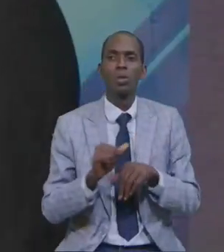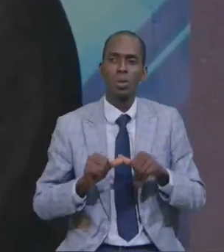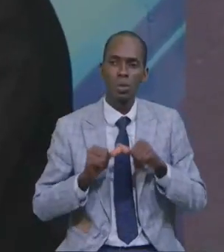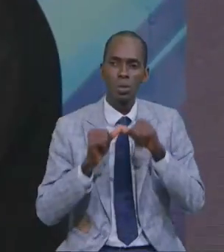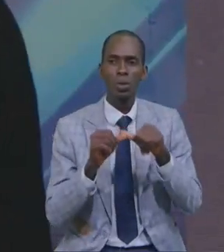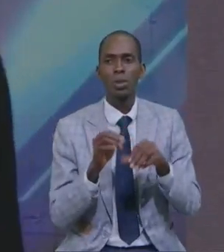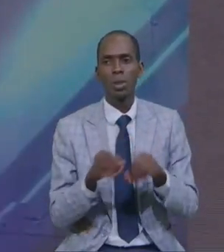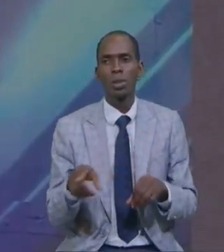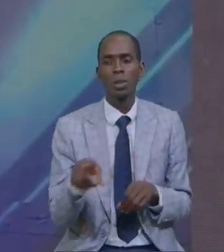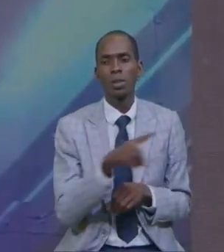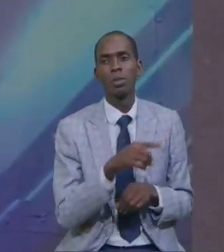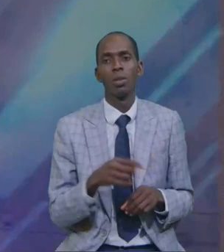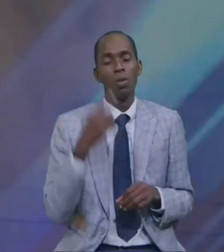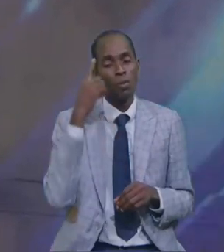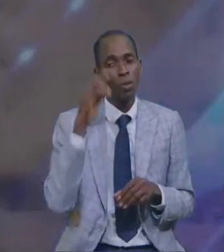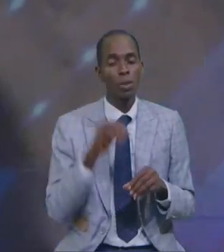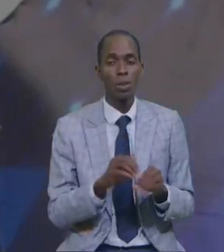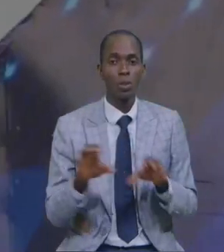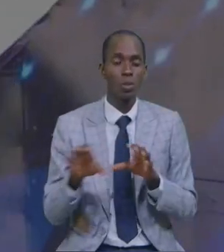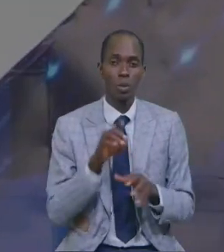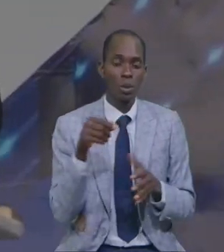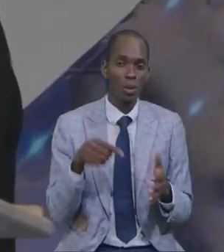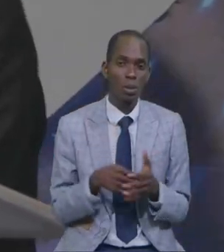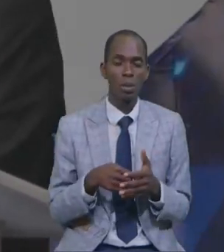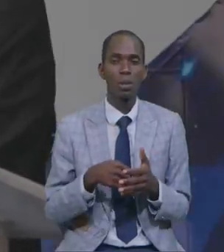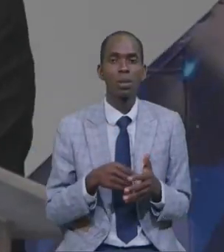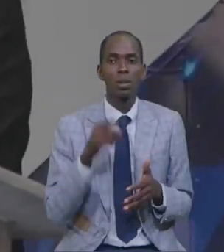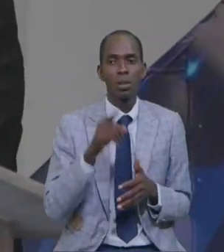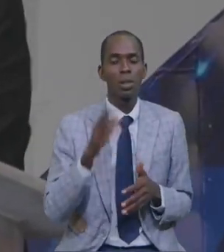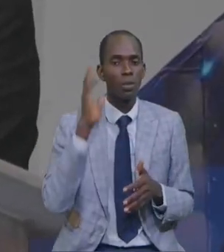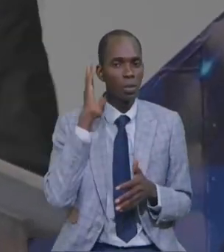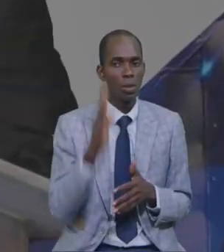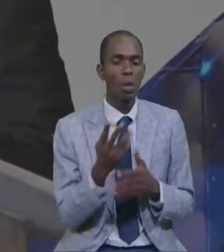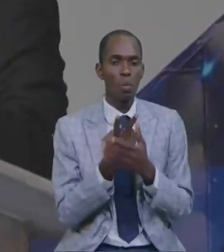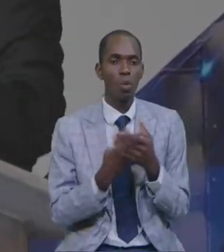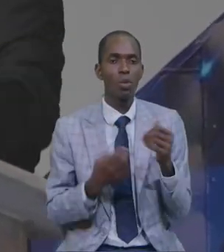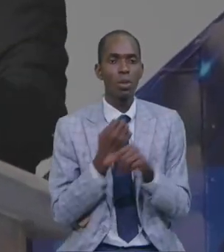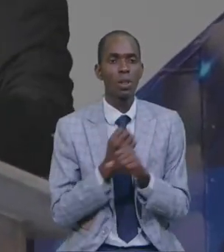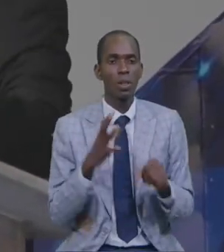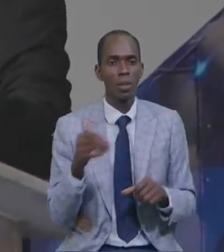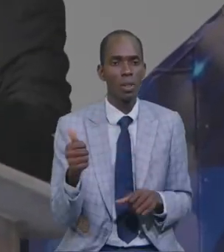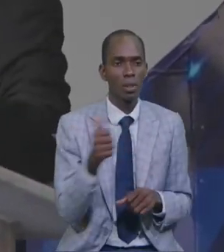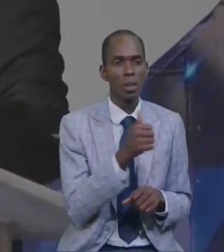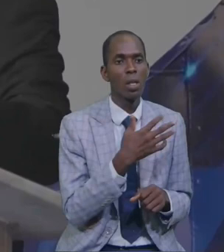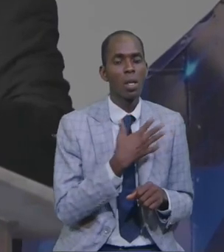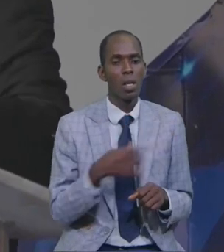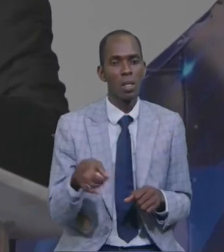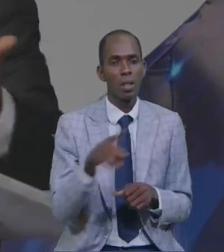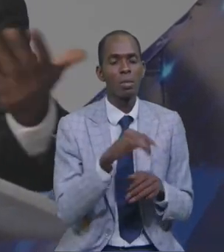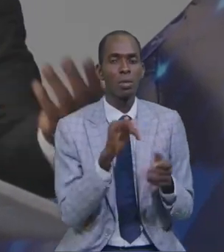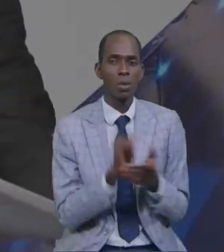toi-même et tu sauveras ceux qui t'écoutent. Le V, c'est